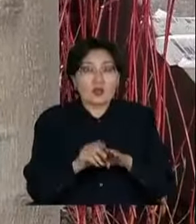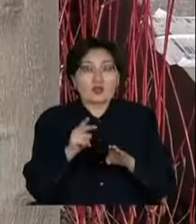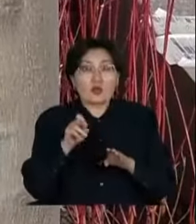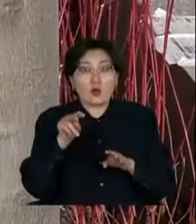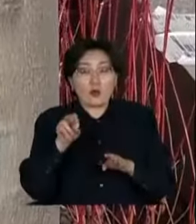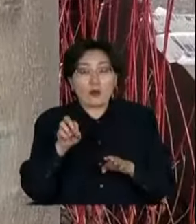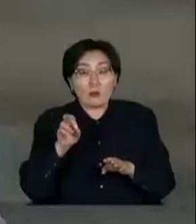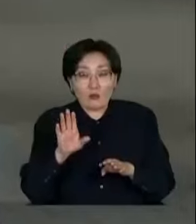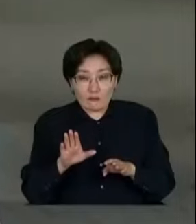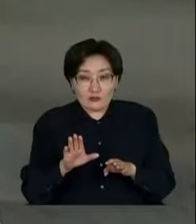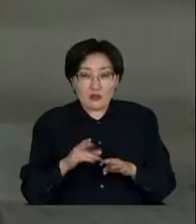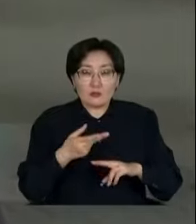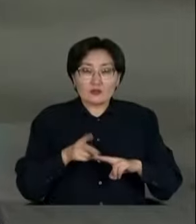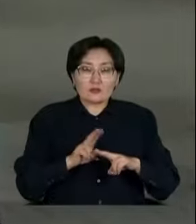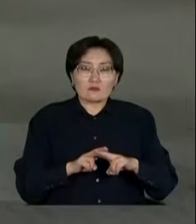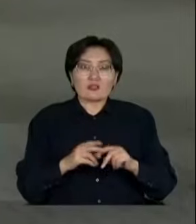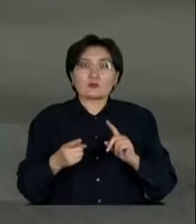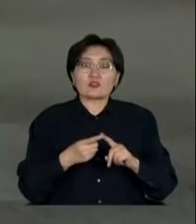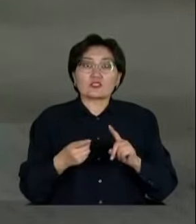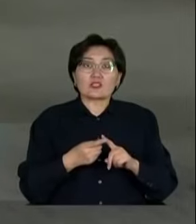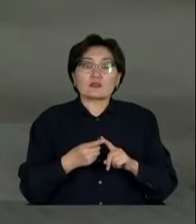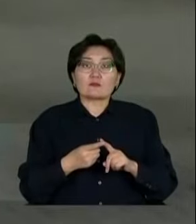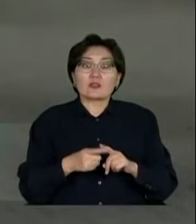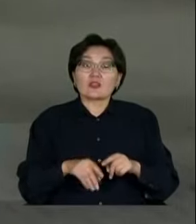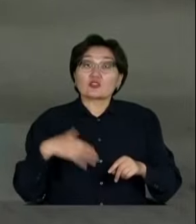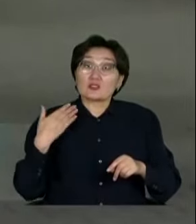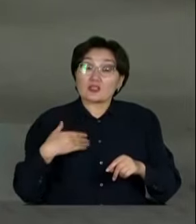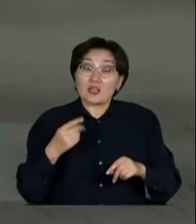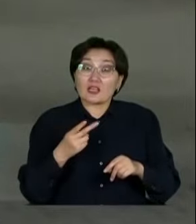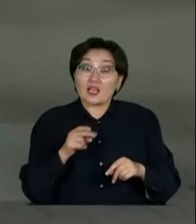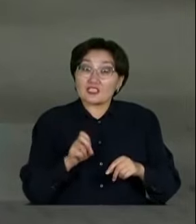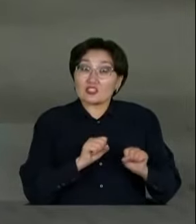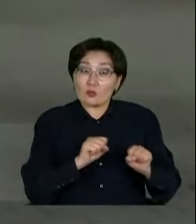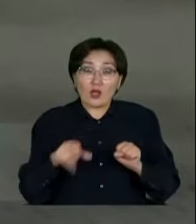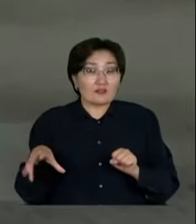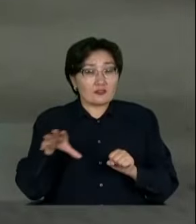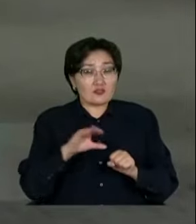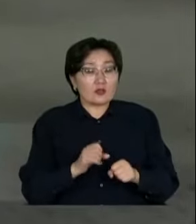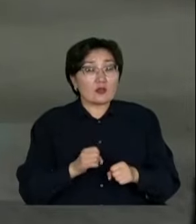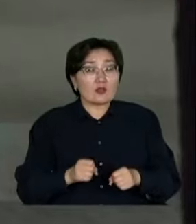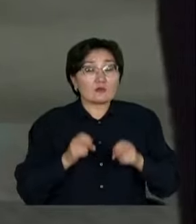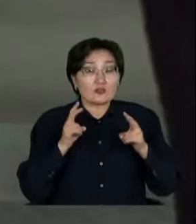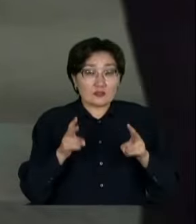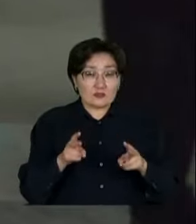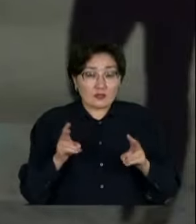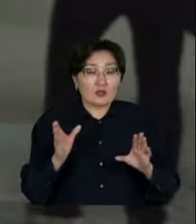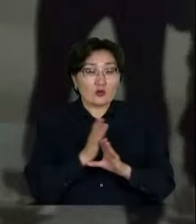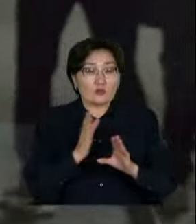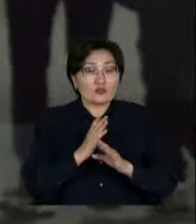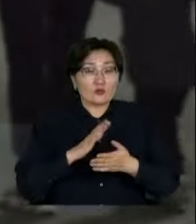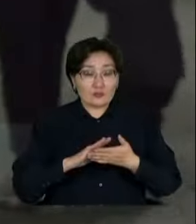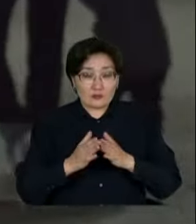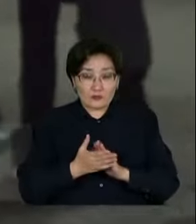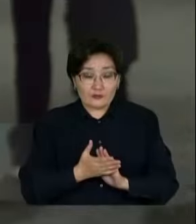какао-бобов. Потому что, ну, во-первых, и как удобрение, и как защита от всего, от непогоды, от других условий